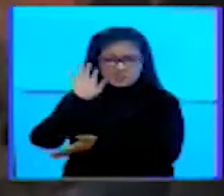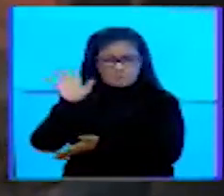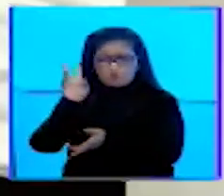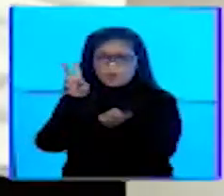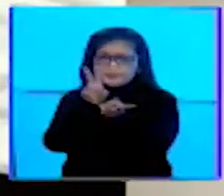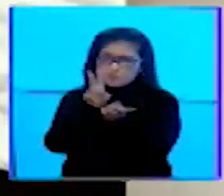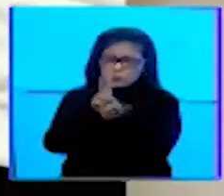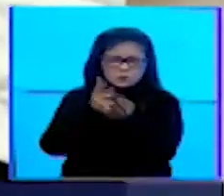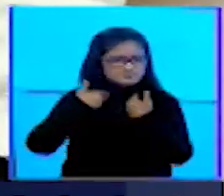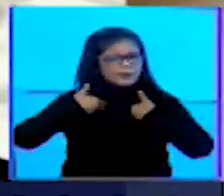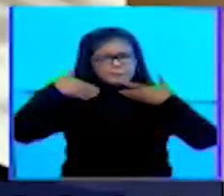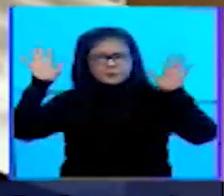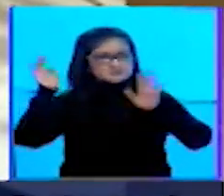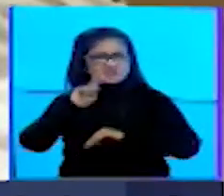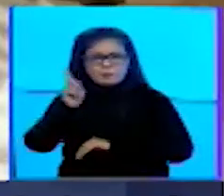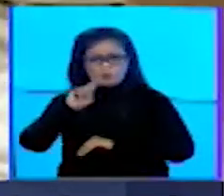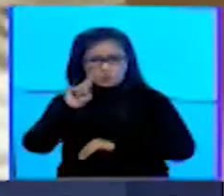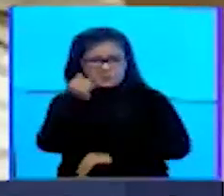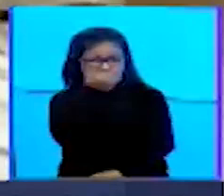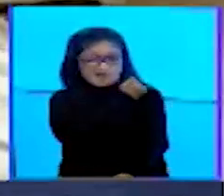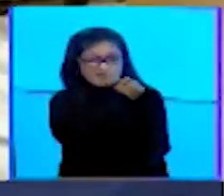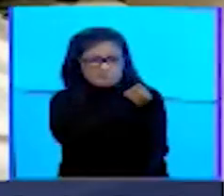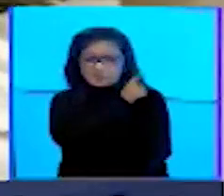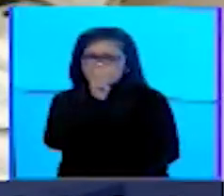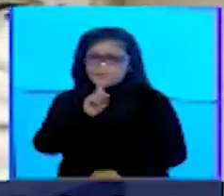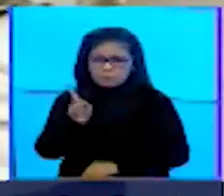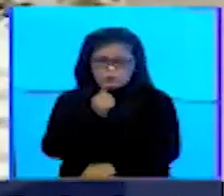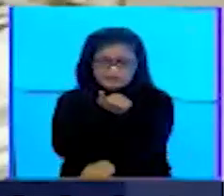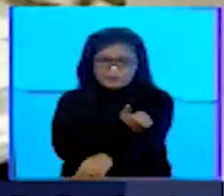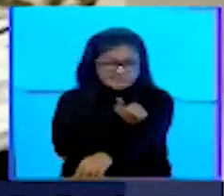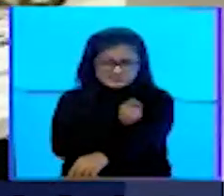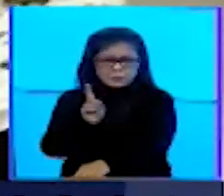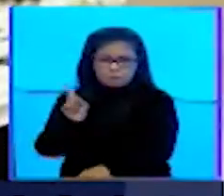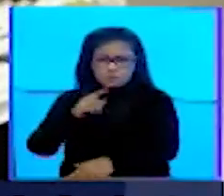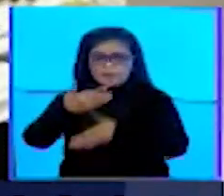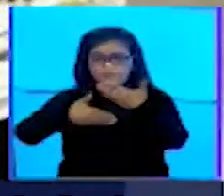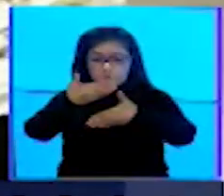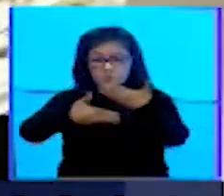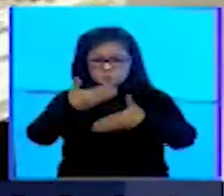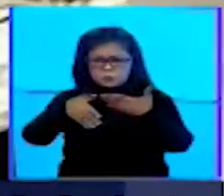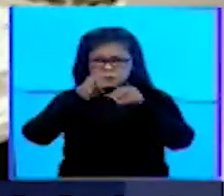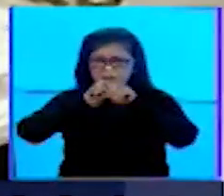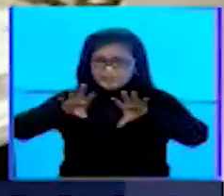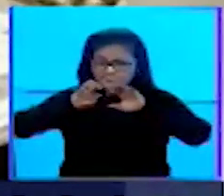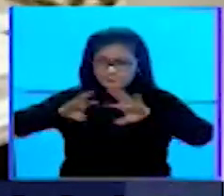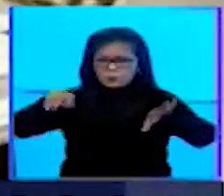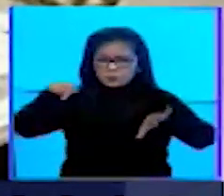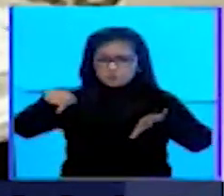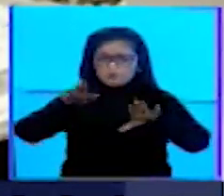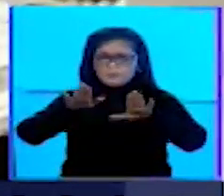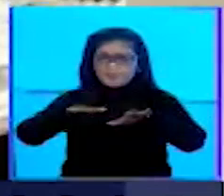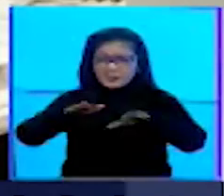narkoba. Pelan-pelan, jangan brutal. Kita kasih pengertiannya, tato itu seperti apa, terus